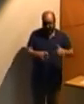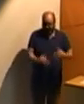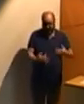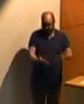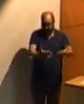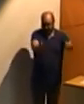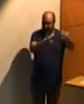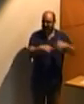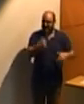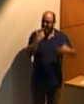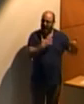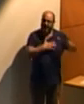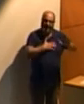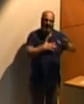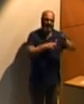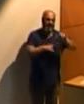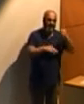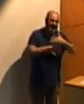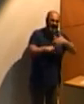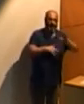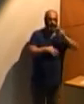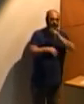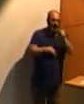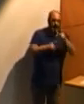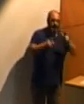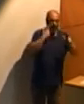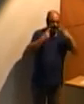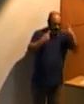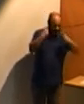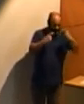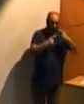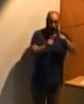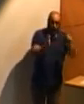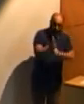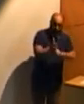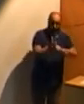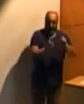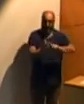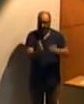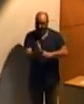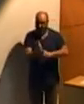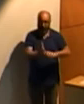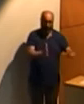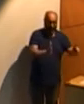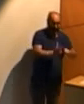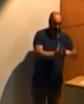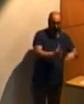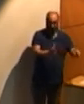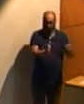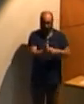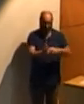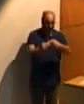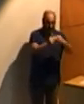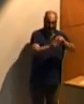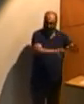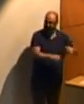c'est une interface qui de plus légal d'une certaine façon est ce que j'ai le droit ou pas le droit alors qu'en france on est au delà du légal on est vraiment dans